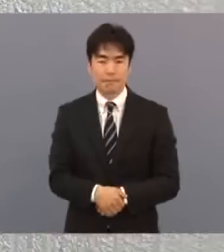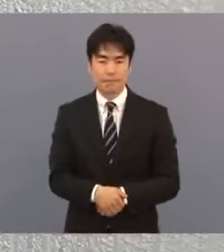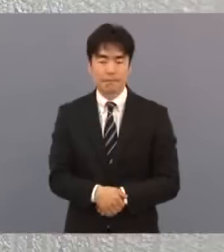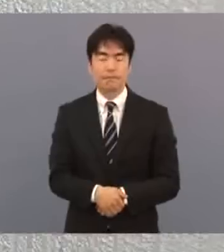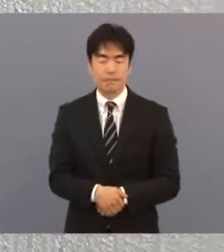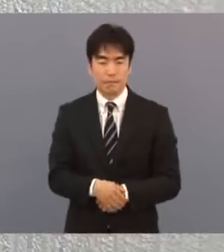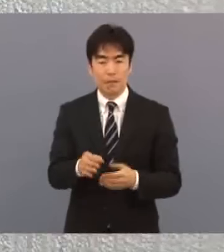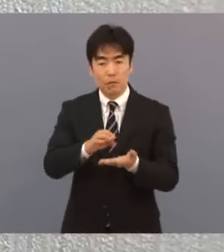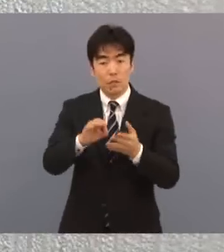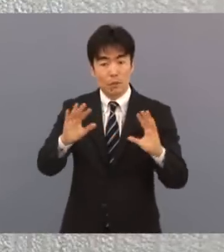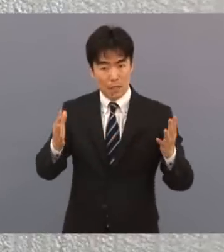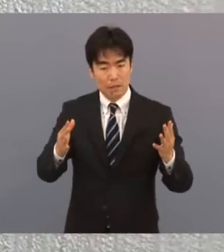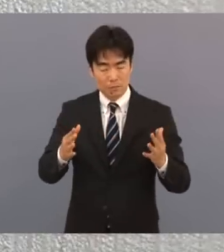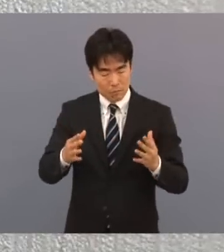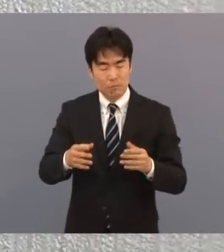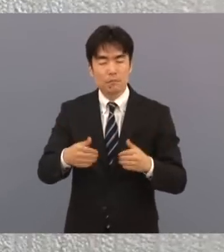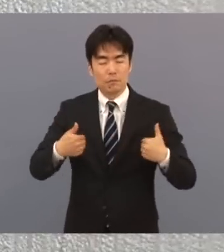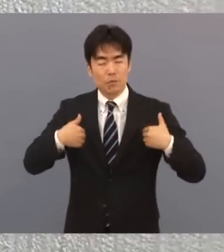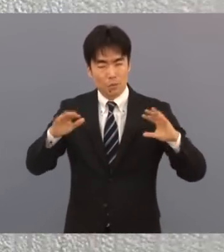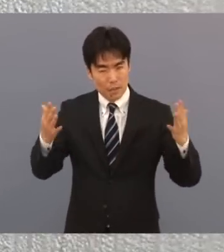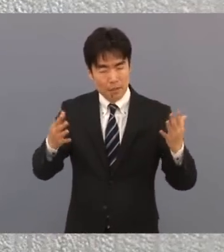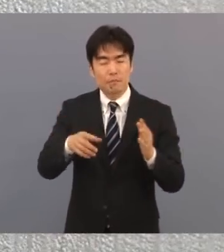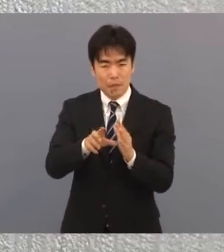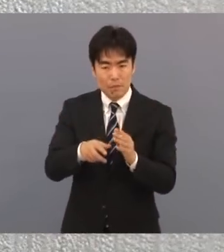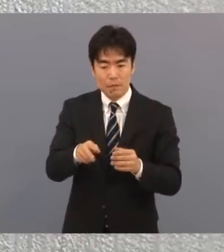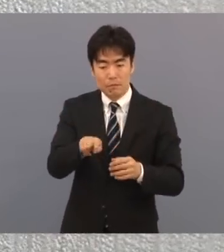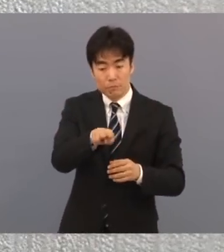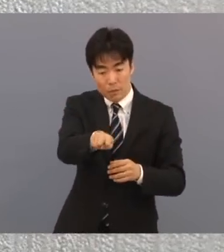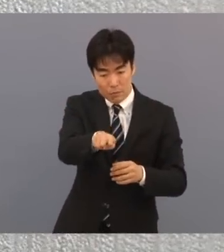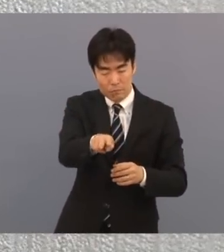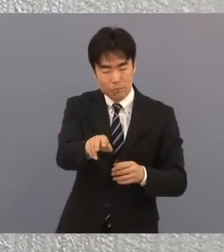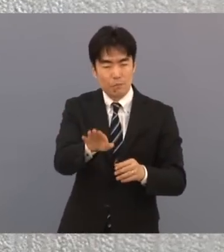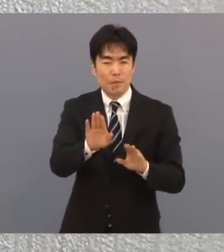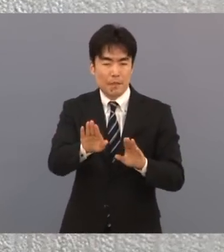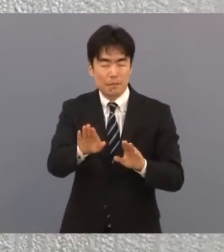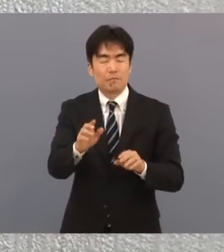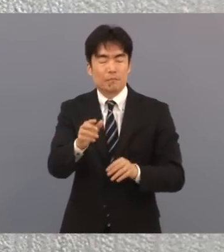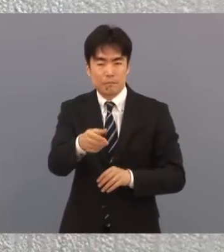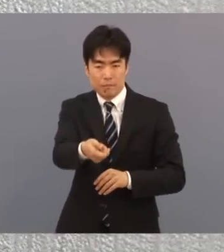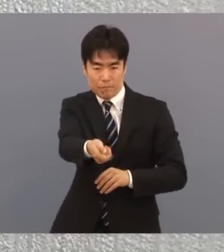また使わないときはプラグを抜いておくようにしましょう。